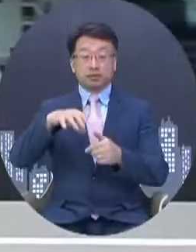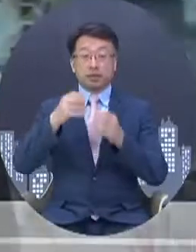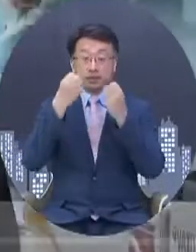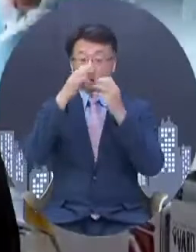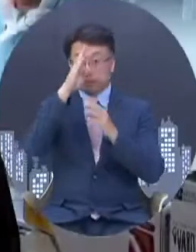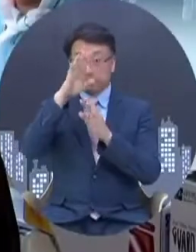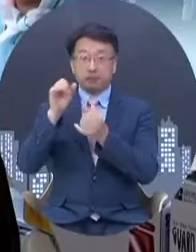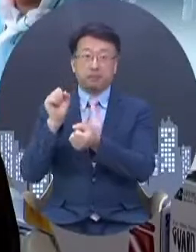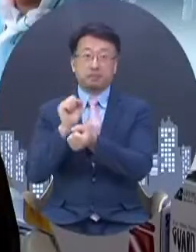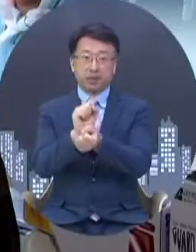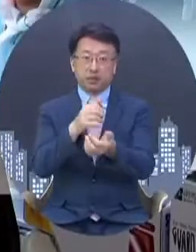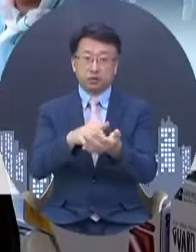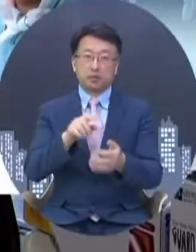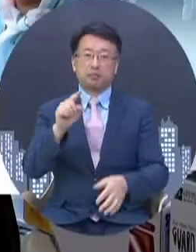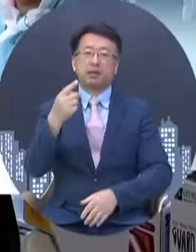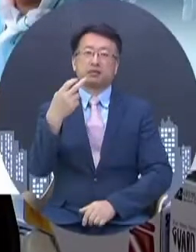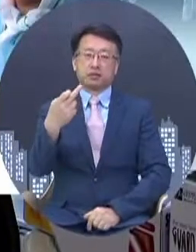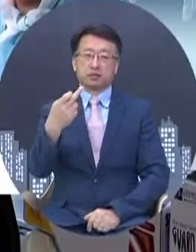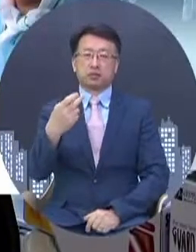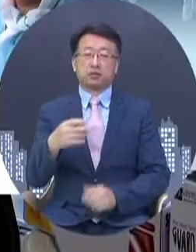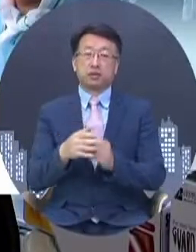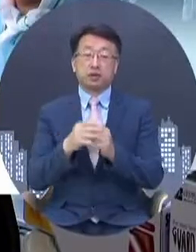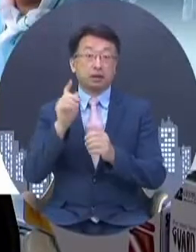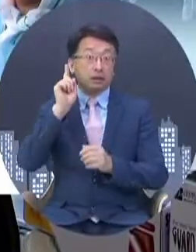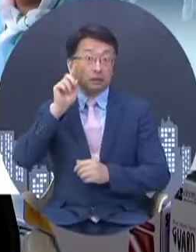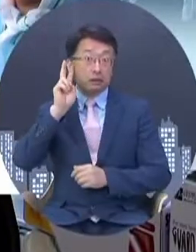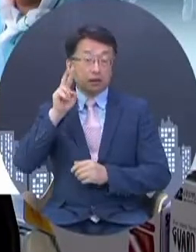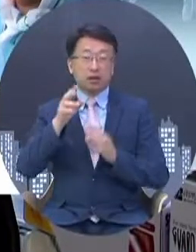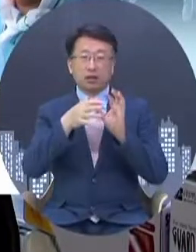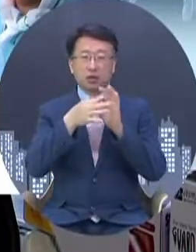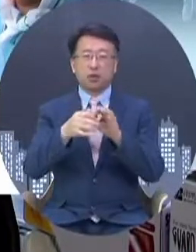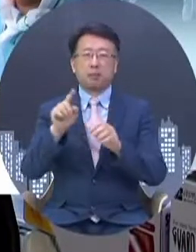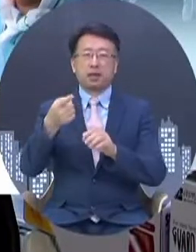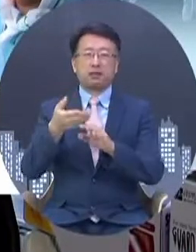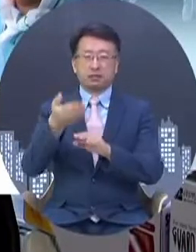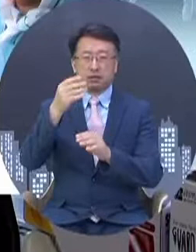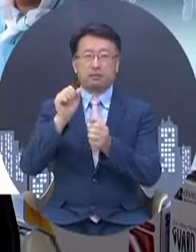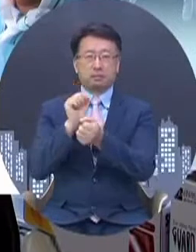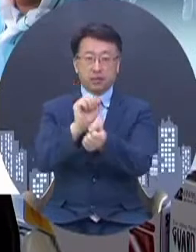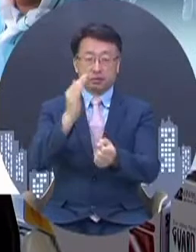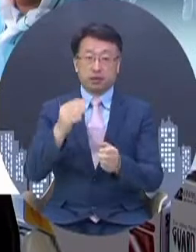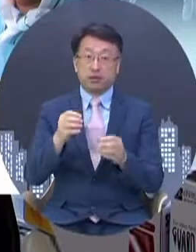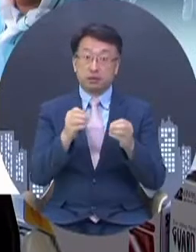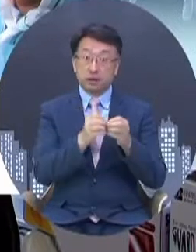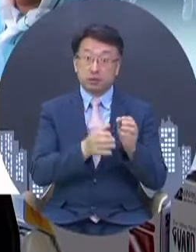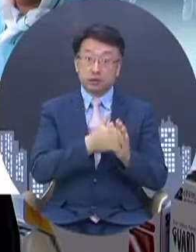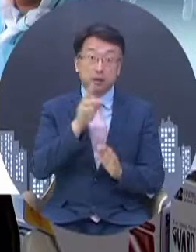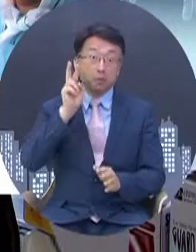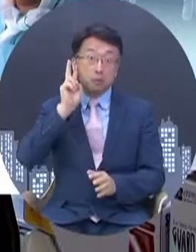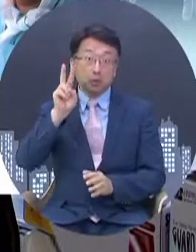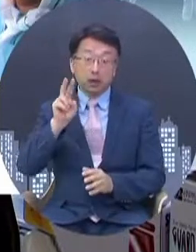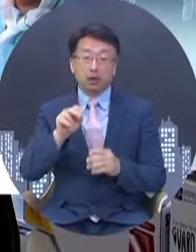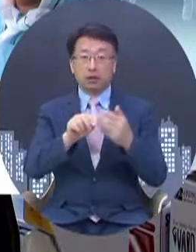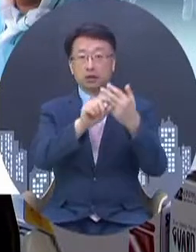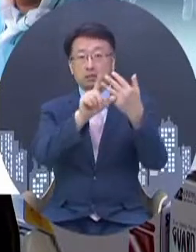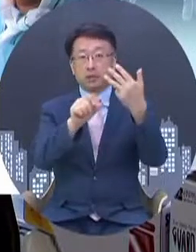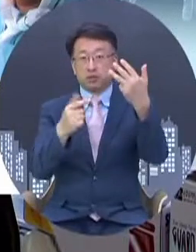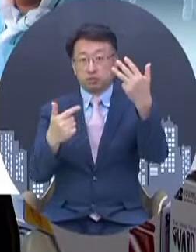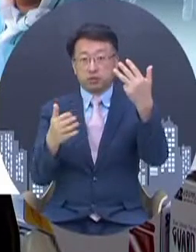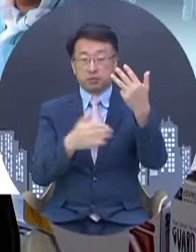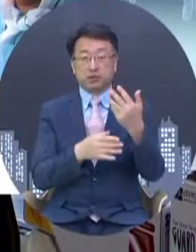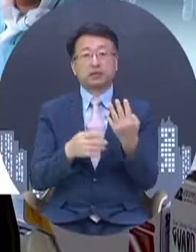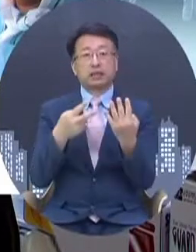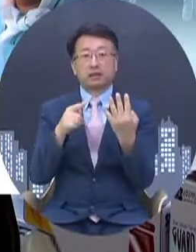호남의 신규 확진 환자는 112명, 이틀 연속 100명을 넘었습니다. 창원시는 모레부터 사회적